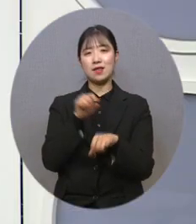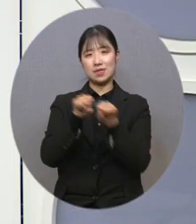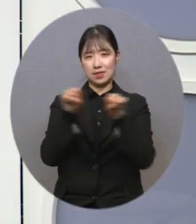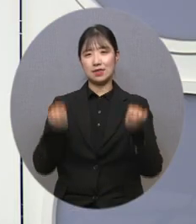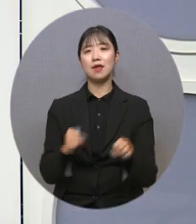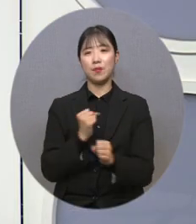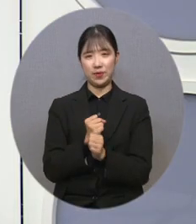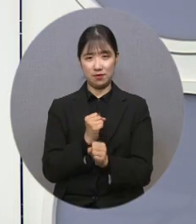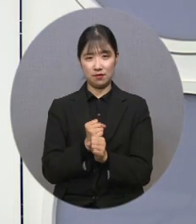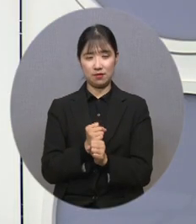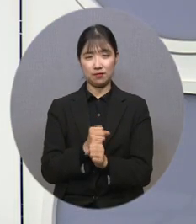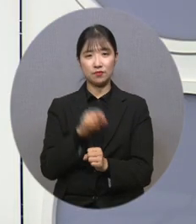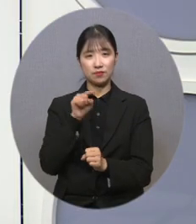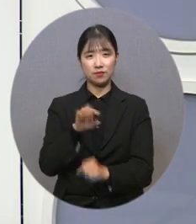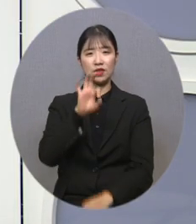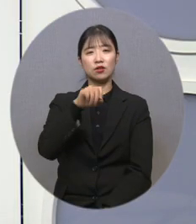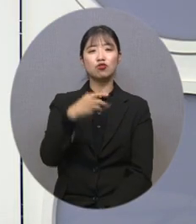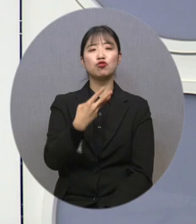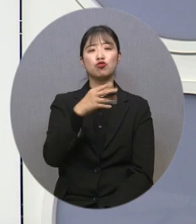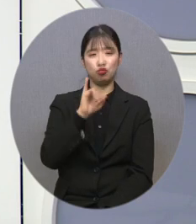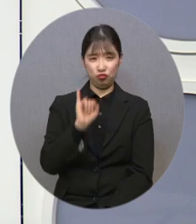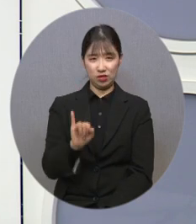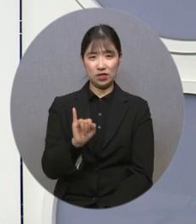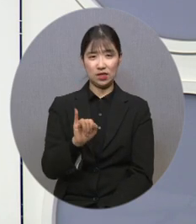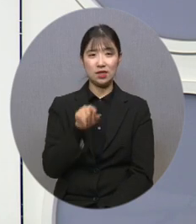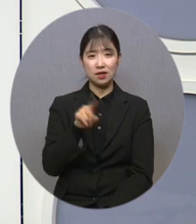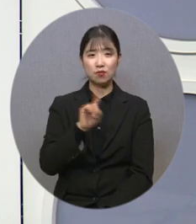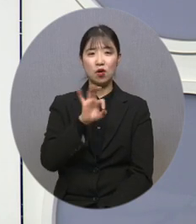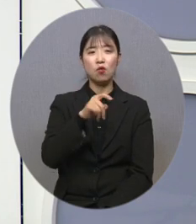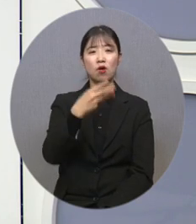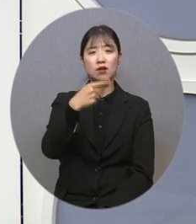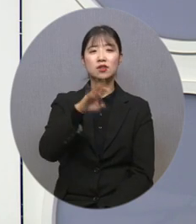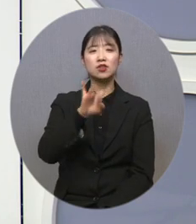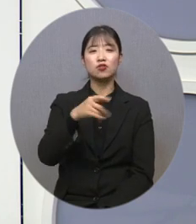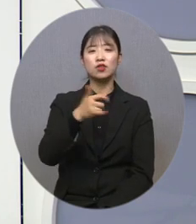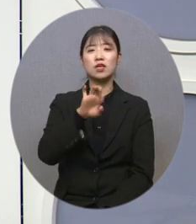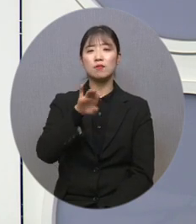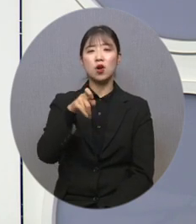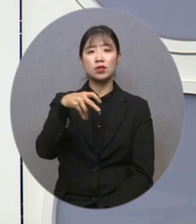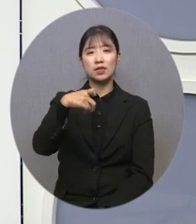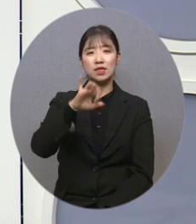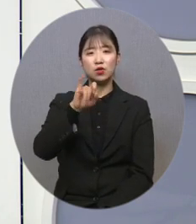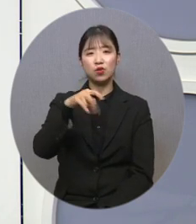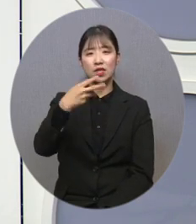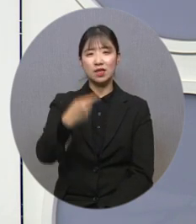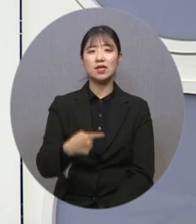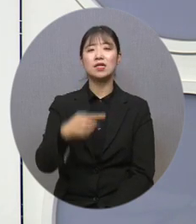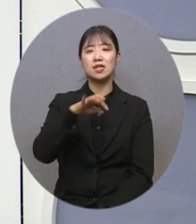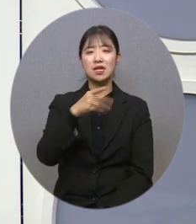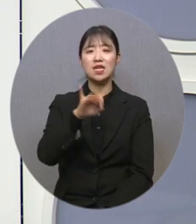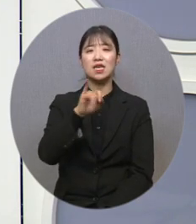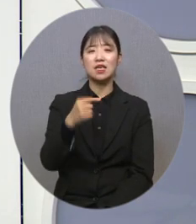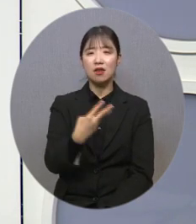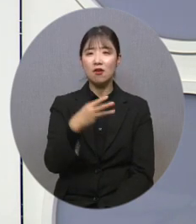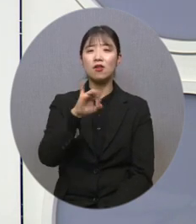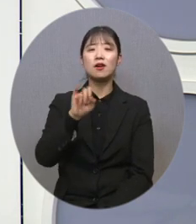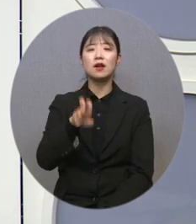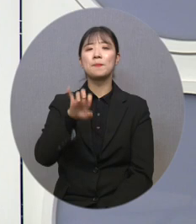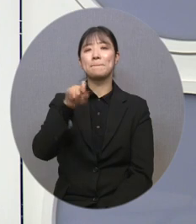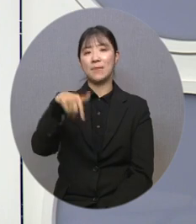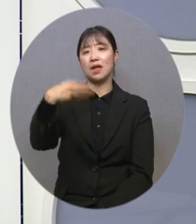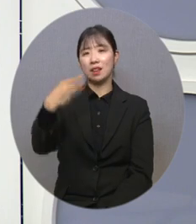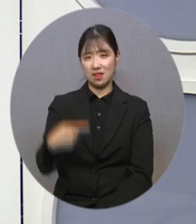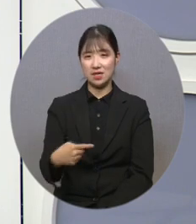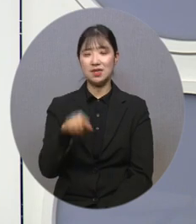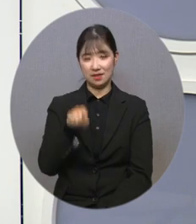예. 그것은 이제 우리라고 해서 World Universities with Real Impact의 준말입니다. 예.